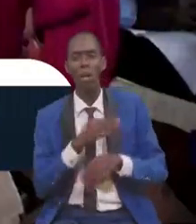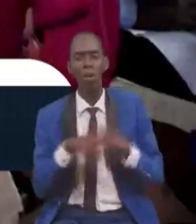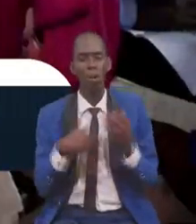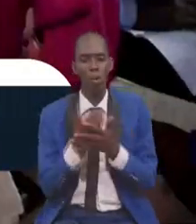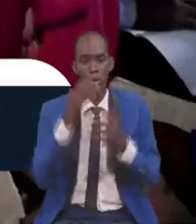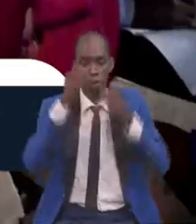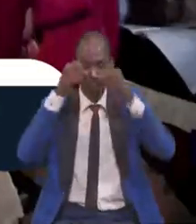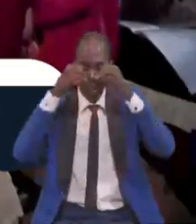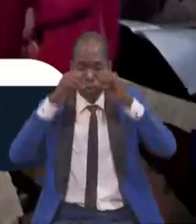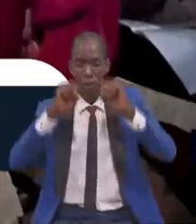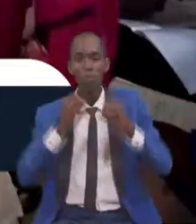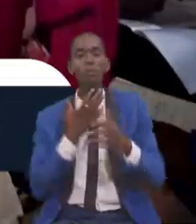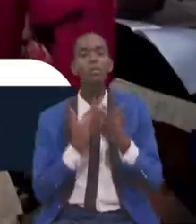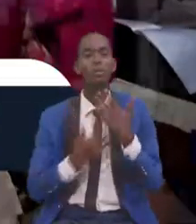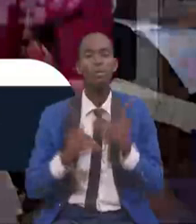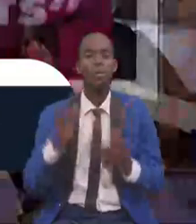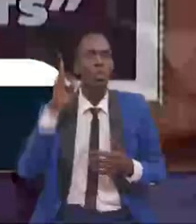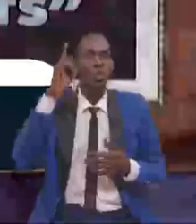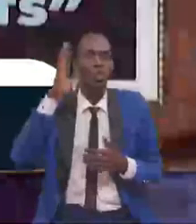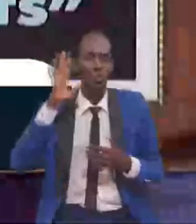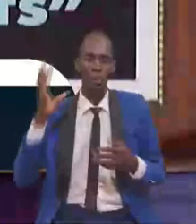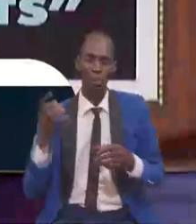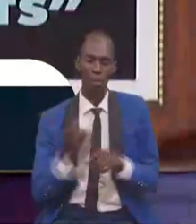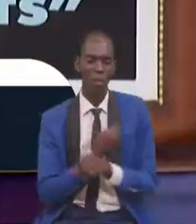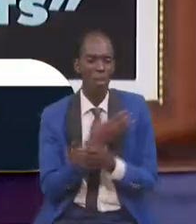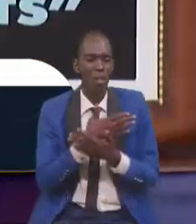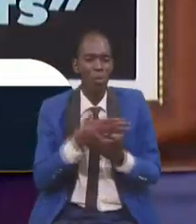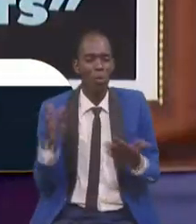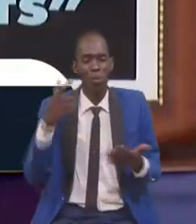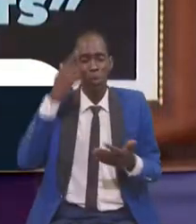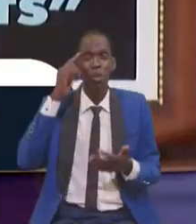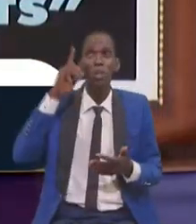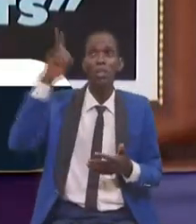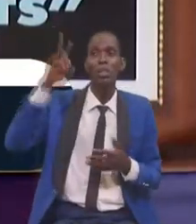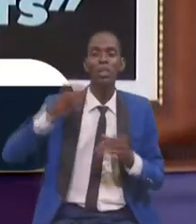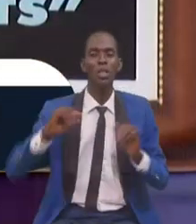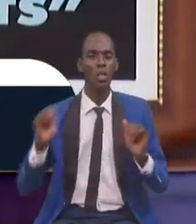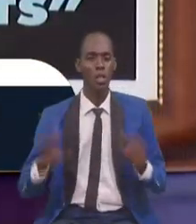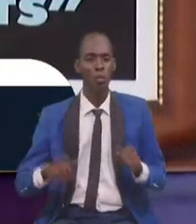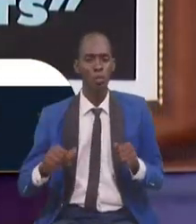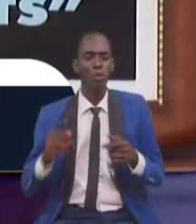la cupidité va disparaître, parce que c'est Jésus qui est en mesure de transformer